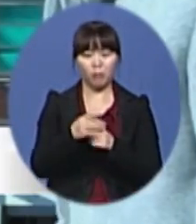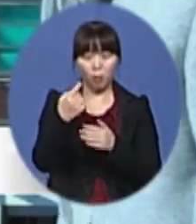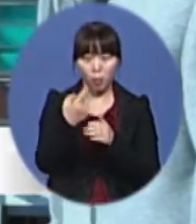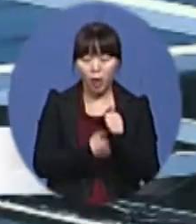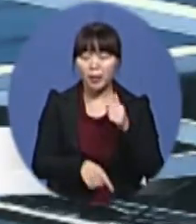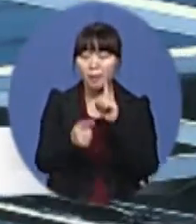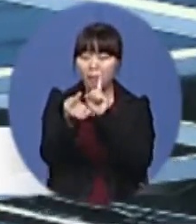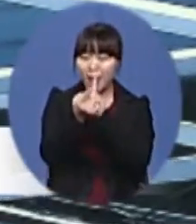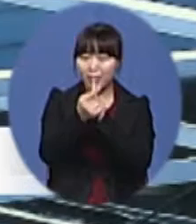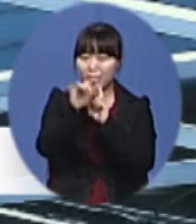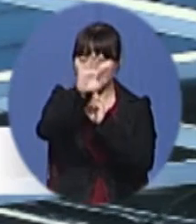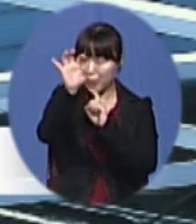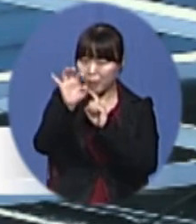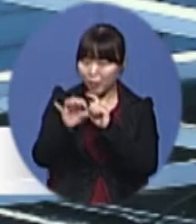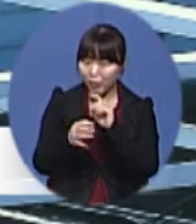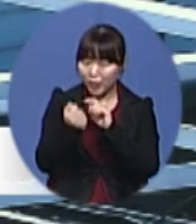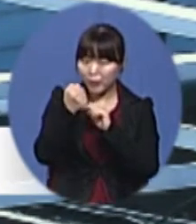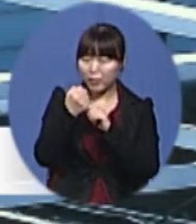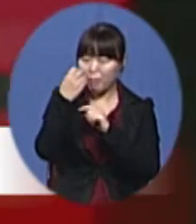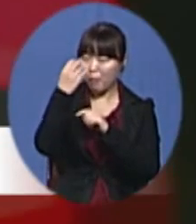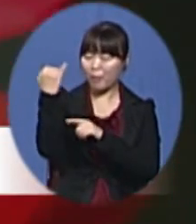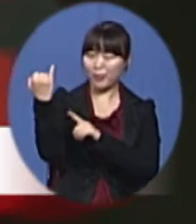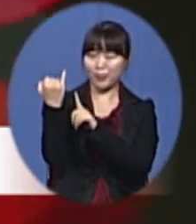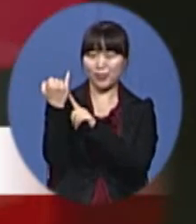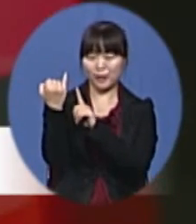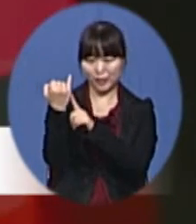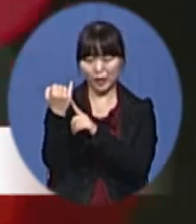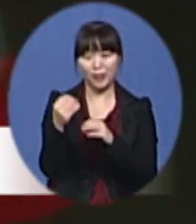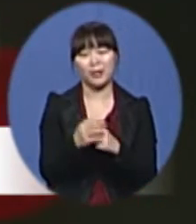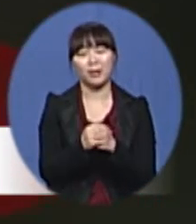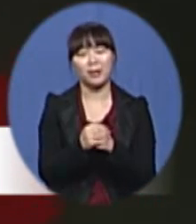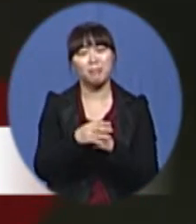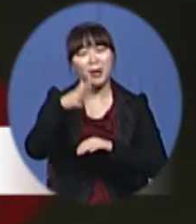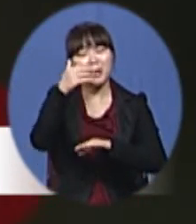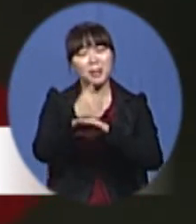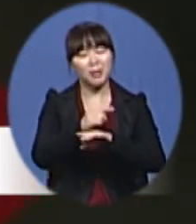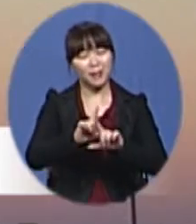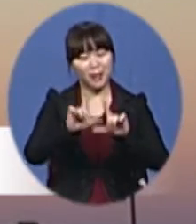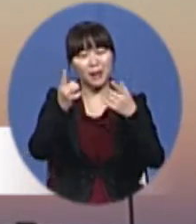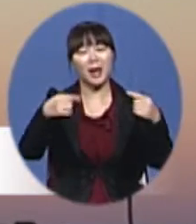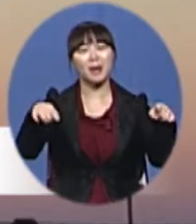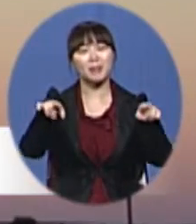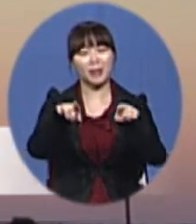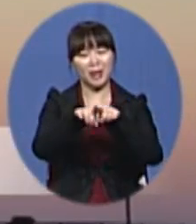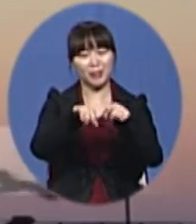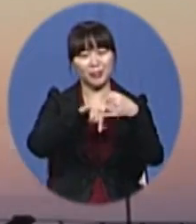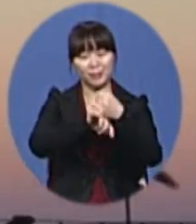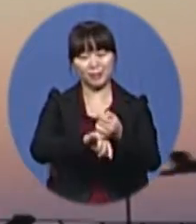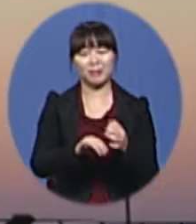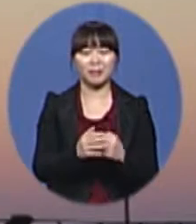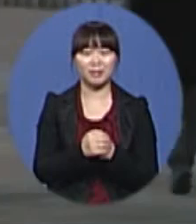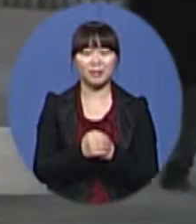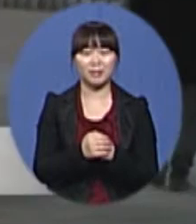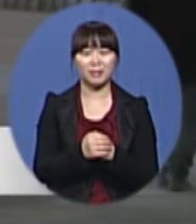우연한 만남을 반복으로 하는 신비로운 여인 이화와 마지막 날을 함께하기로 하는데